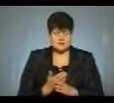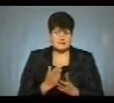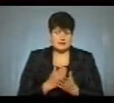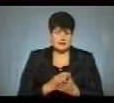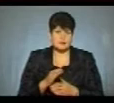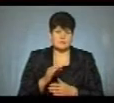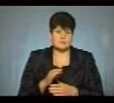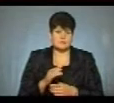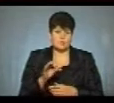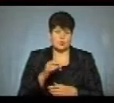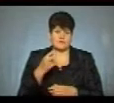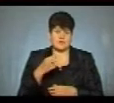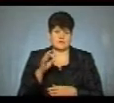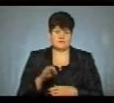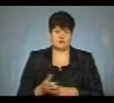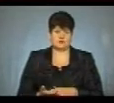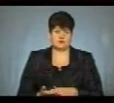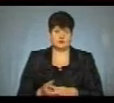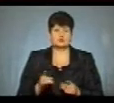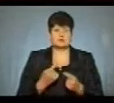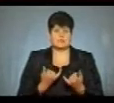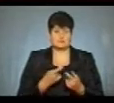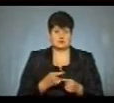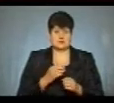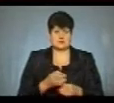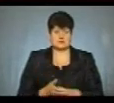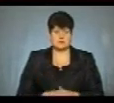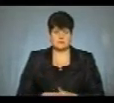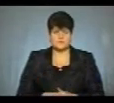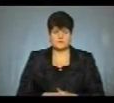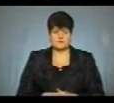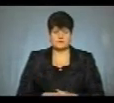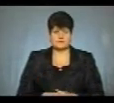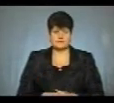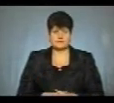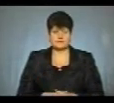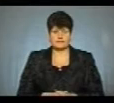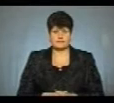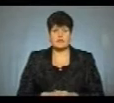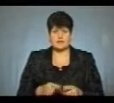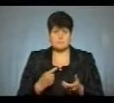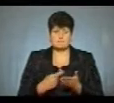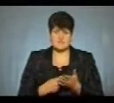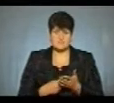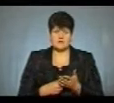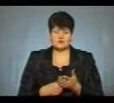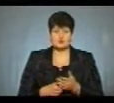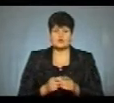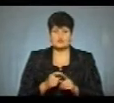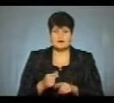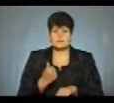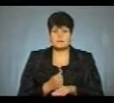20%. Що про це можете наразі сказати? я підтверджую слова